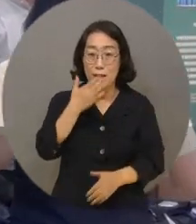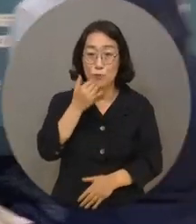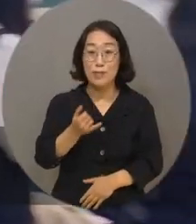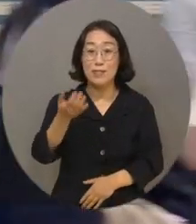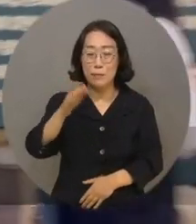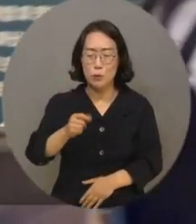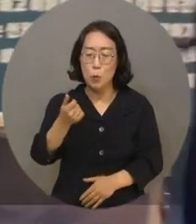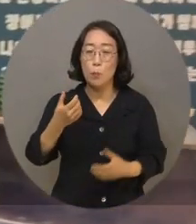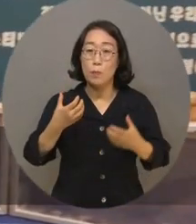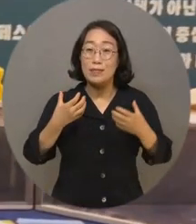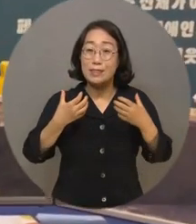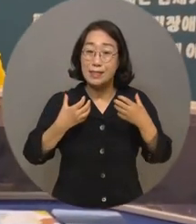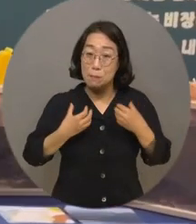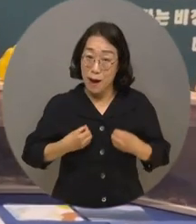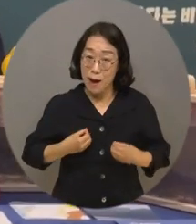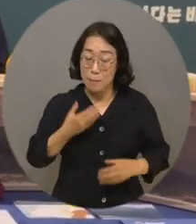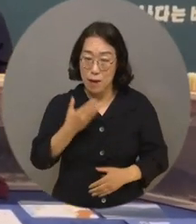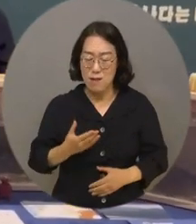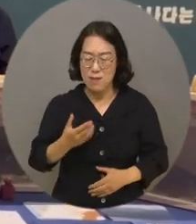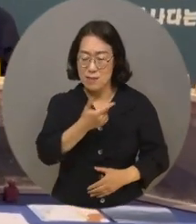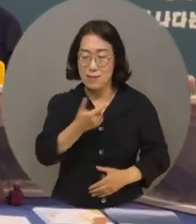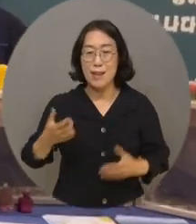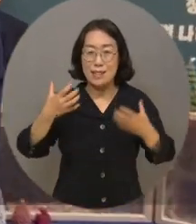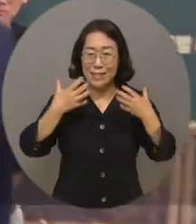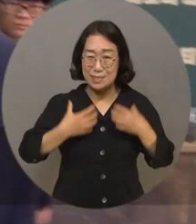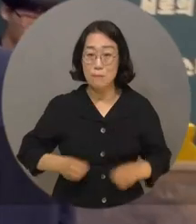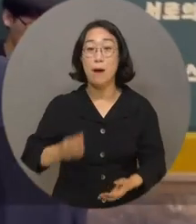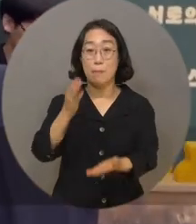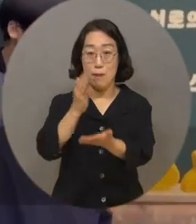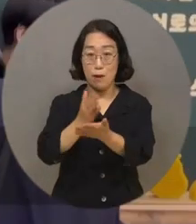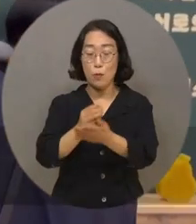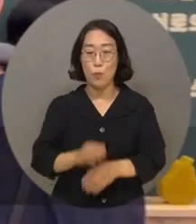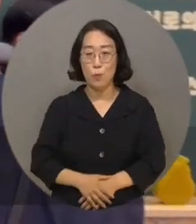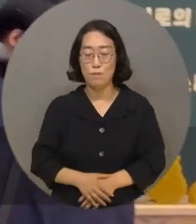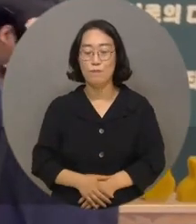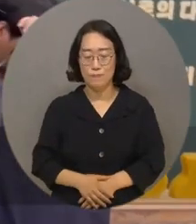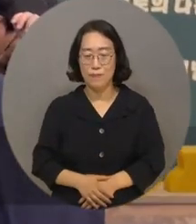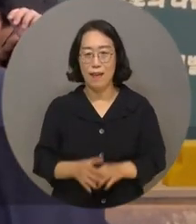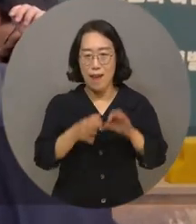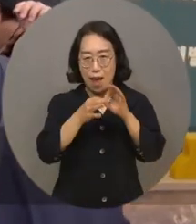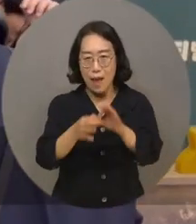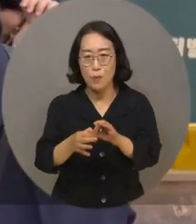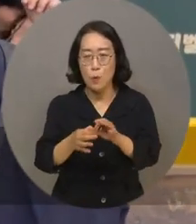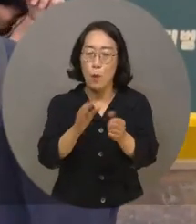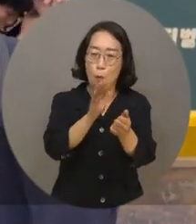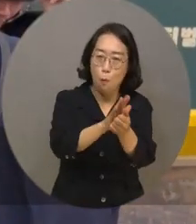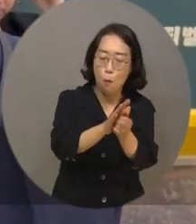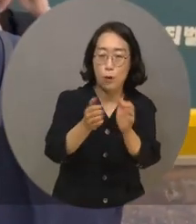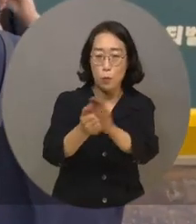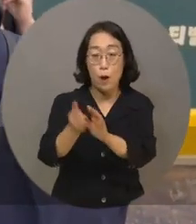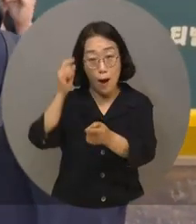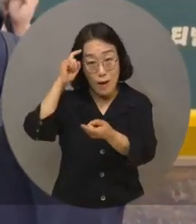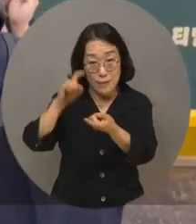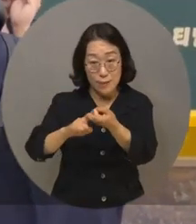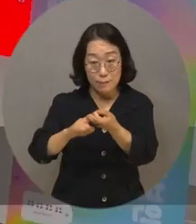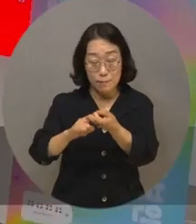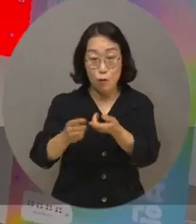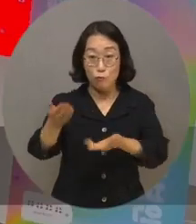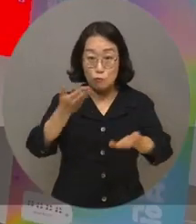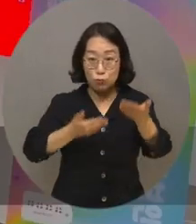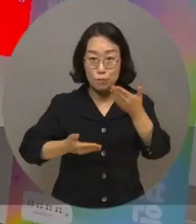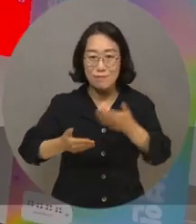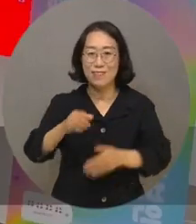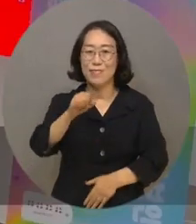약간 실망하더라도 거기에 좌절하지 마시고 계속 이렇게 협력을 하려고 하고 또 관심을 가지려고 하시면은 좋지